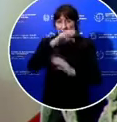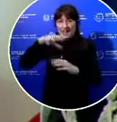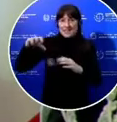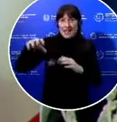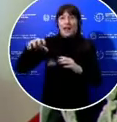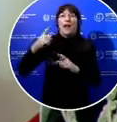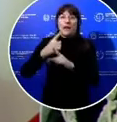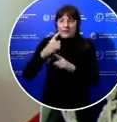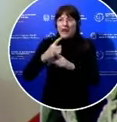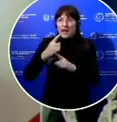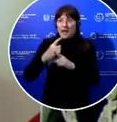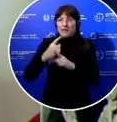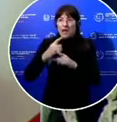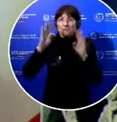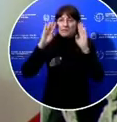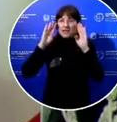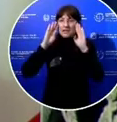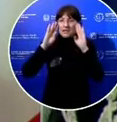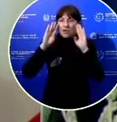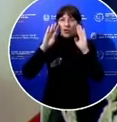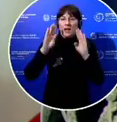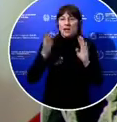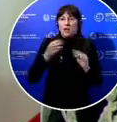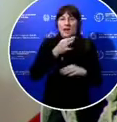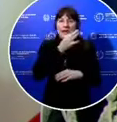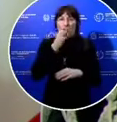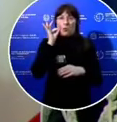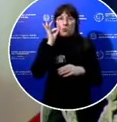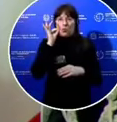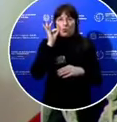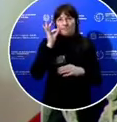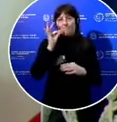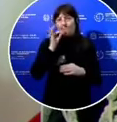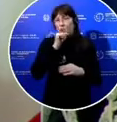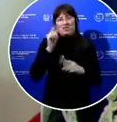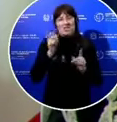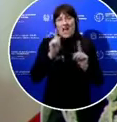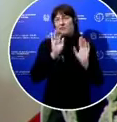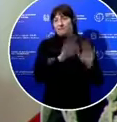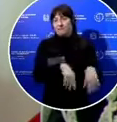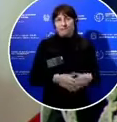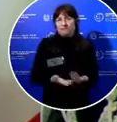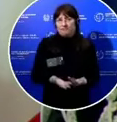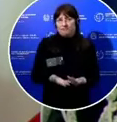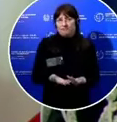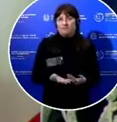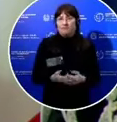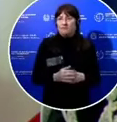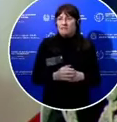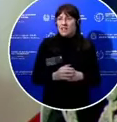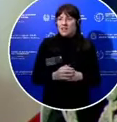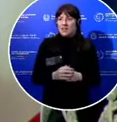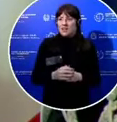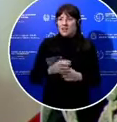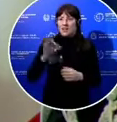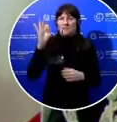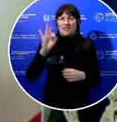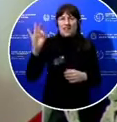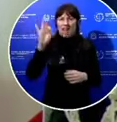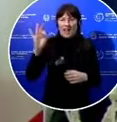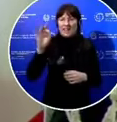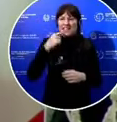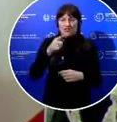conferenza nazionale. I tabù non servono più a nessuno. Freire diceva: nessuno